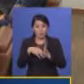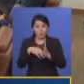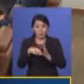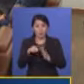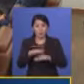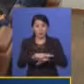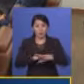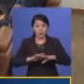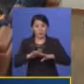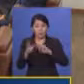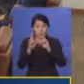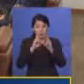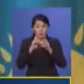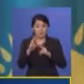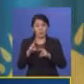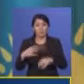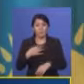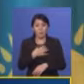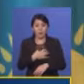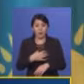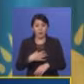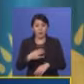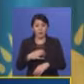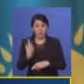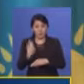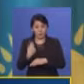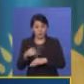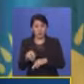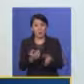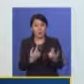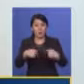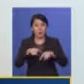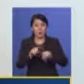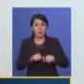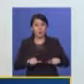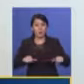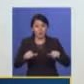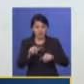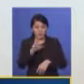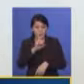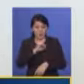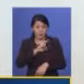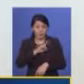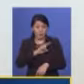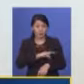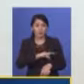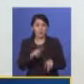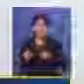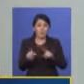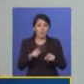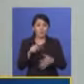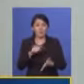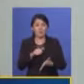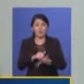Сондай-ақ қоғамдық кеңестердің рөлін арттыру қажет. Нақтырақ айтсақ, оларды сатып алуды ұйымдастыратын комиссиялардың жұмысына тарту керек. Мұнымен қоса маңызды